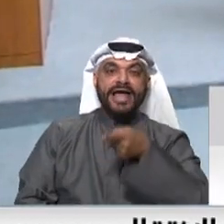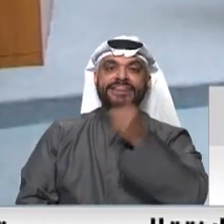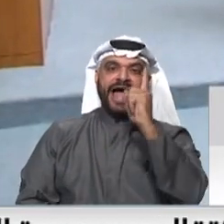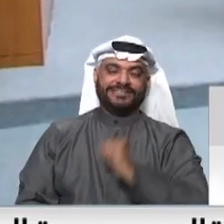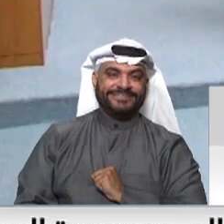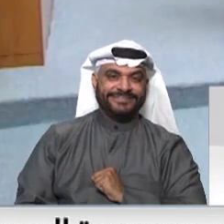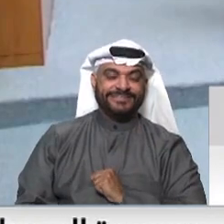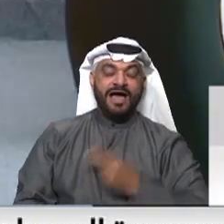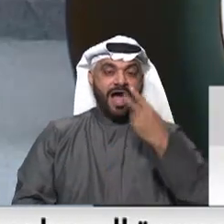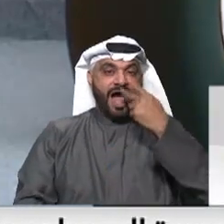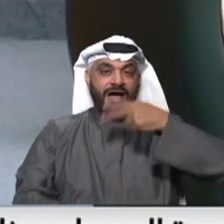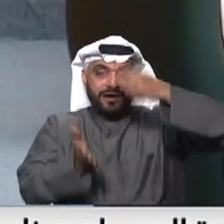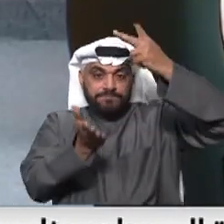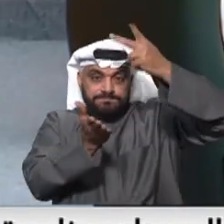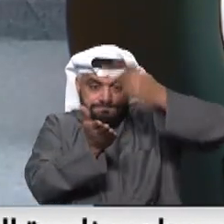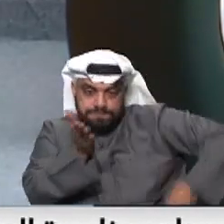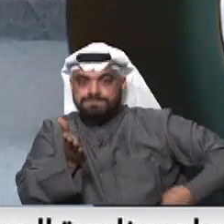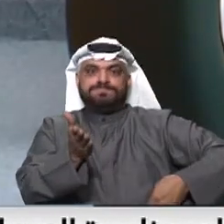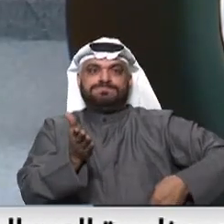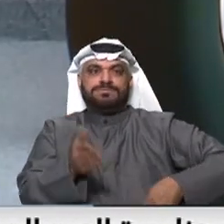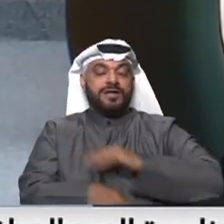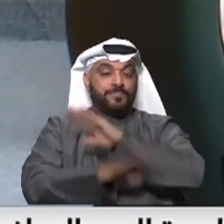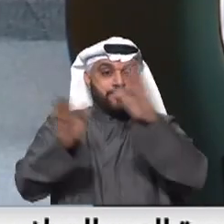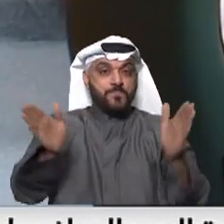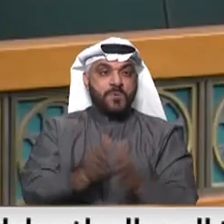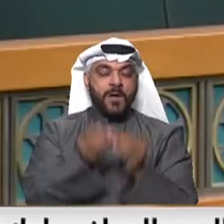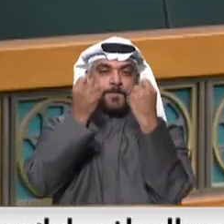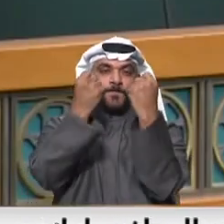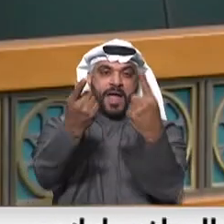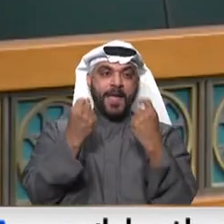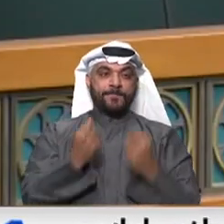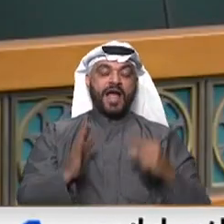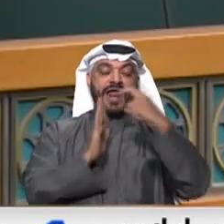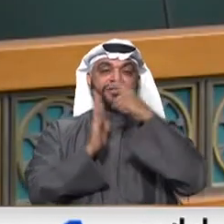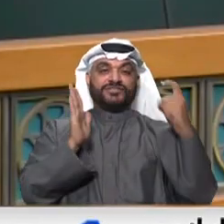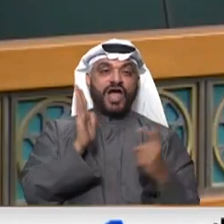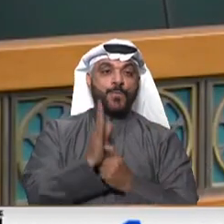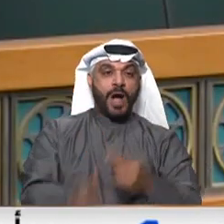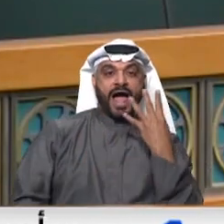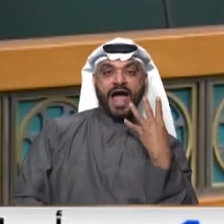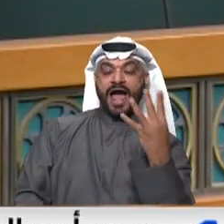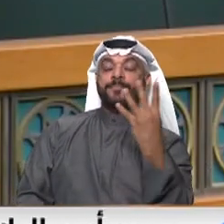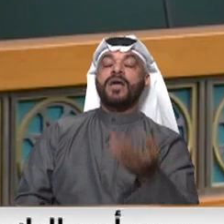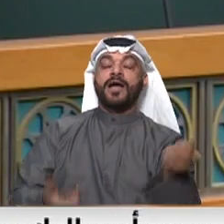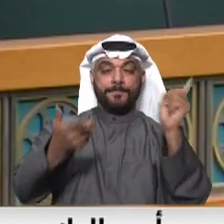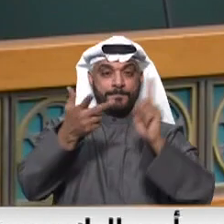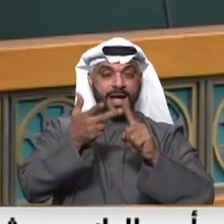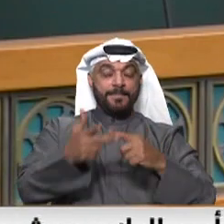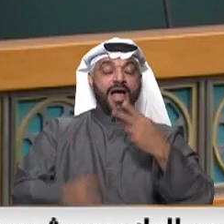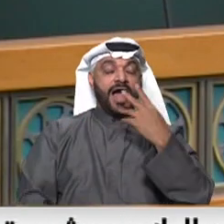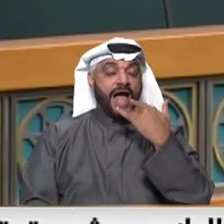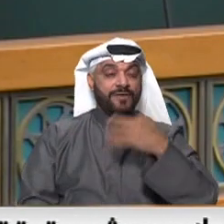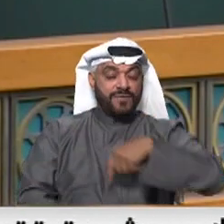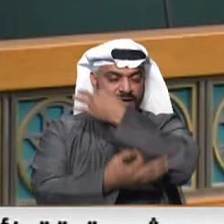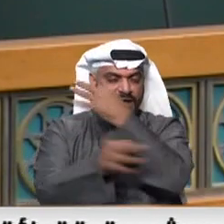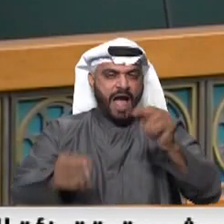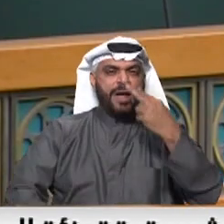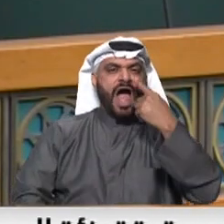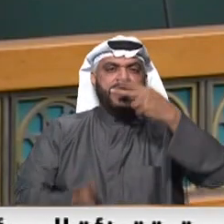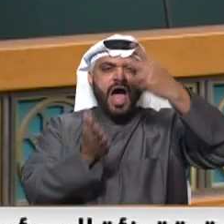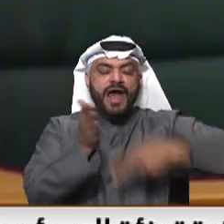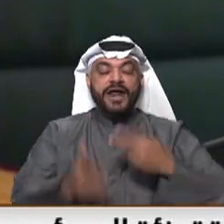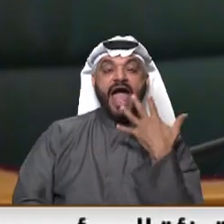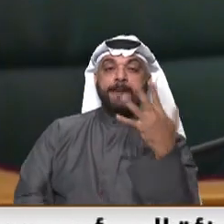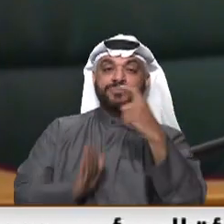ما بين 4 قوانين ضمن الخارطة التشريعية المتفق عليها، إضافة إلى 5 قوانين باعتماد الحساب الختامي و41